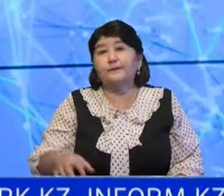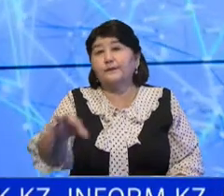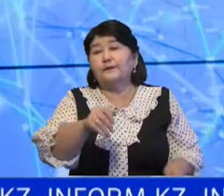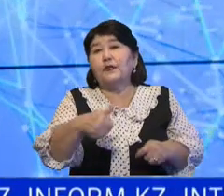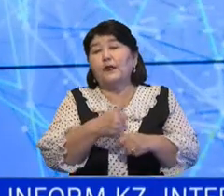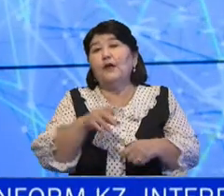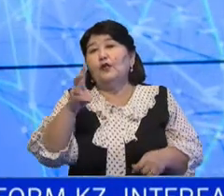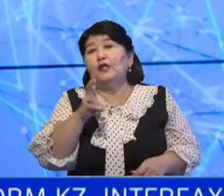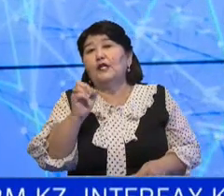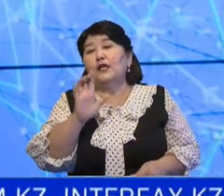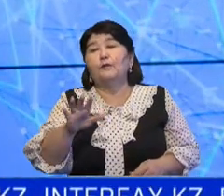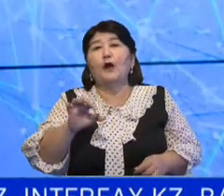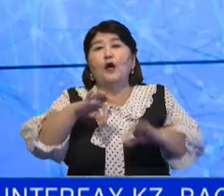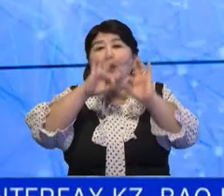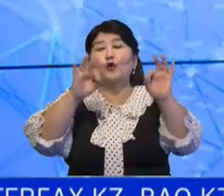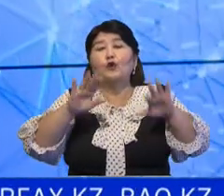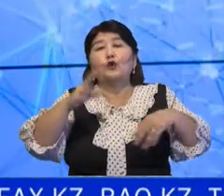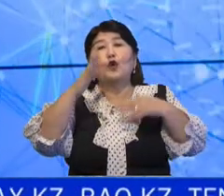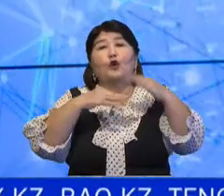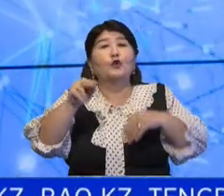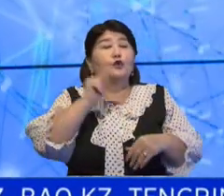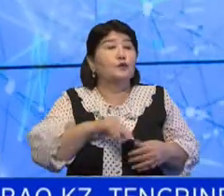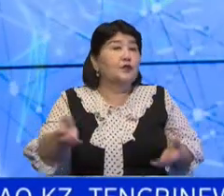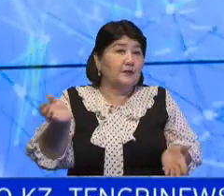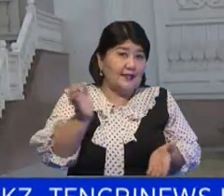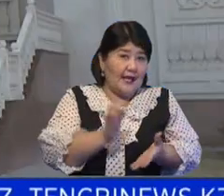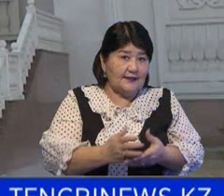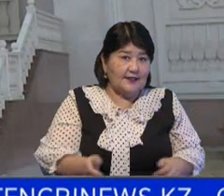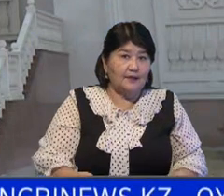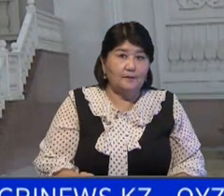Облыс әкімі Нұрбек Нәлібаев өнер орталығының құрылыс жұмыстарымен танысты.